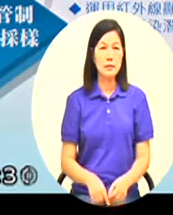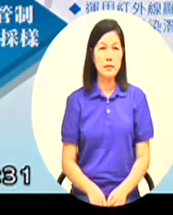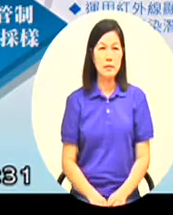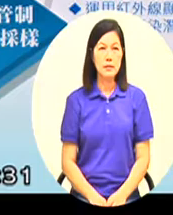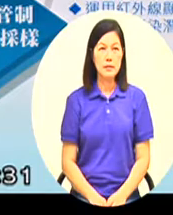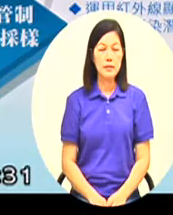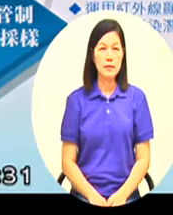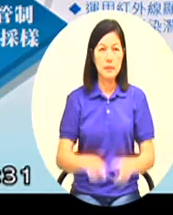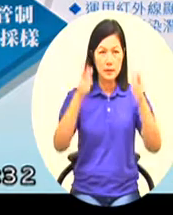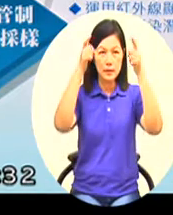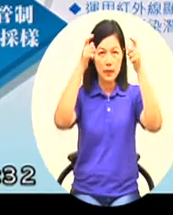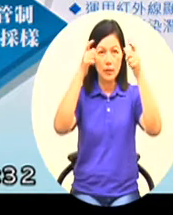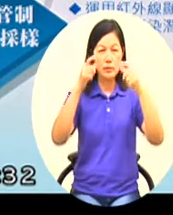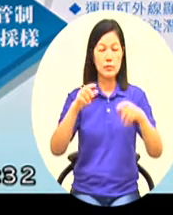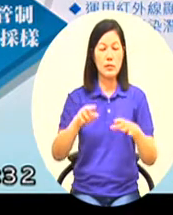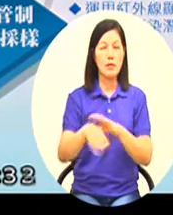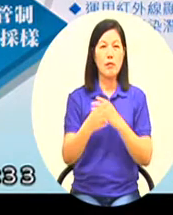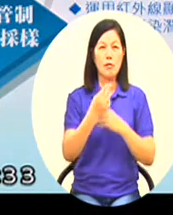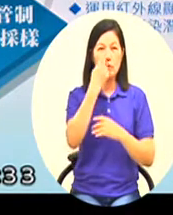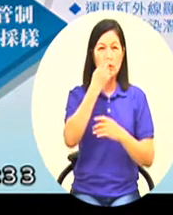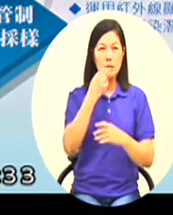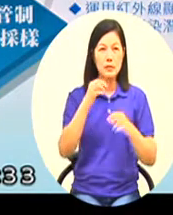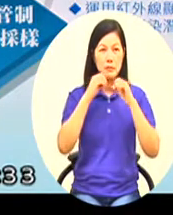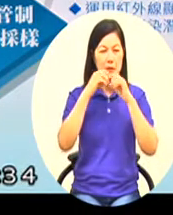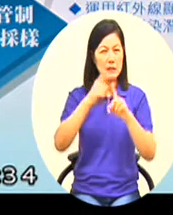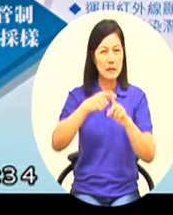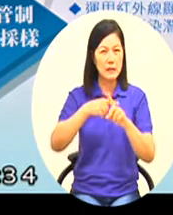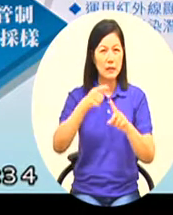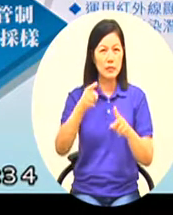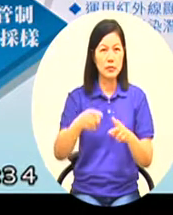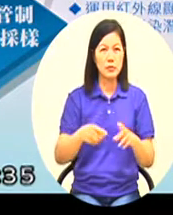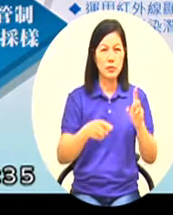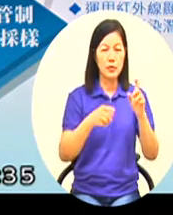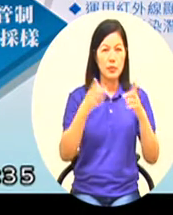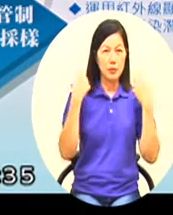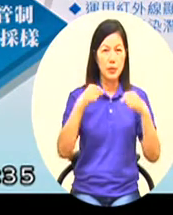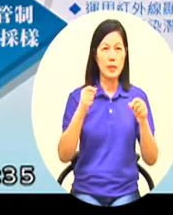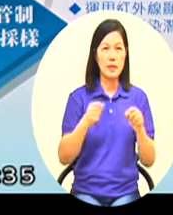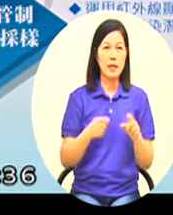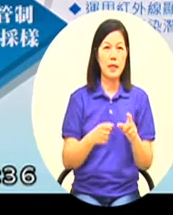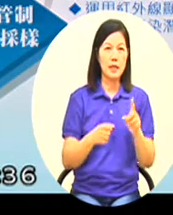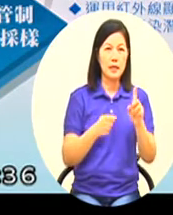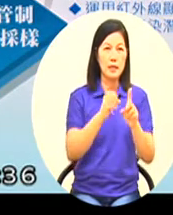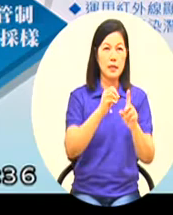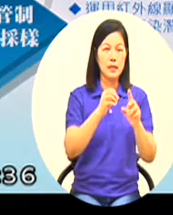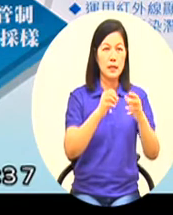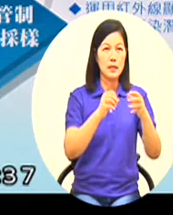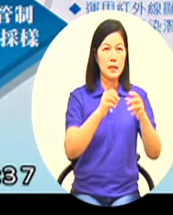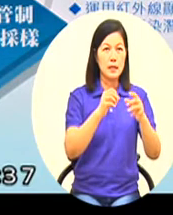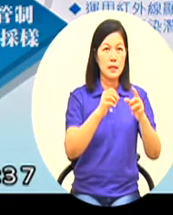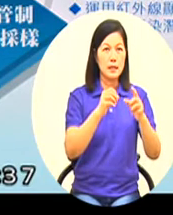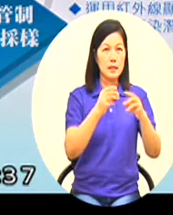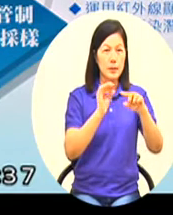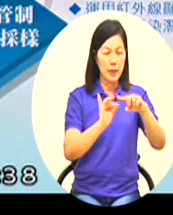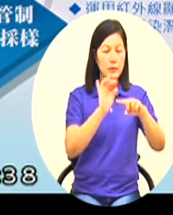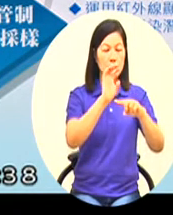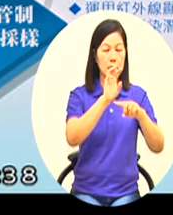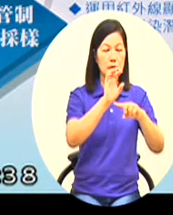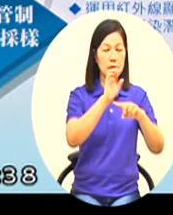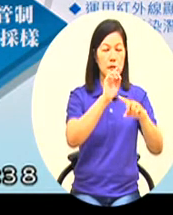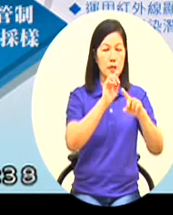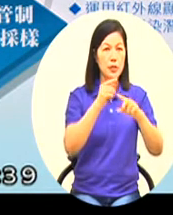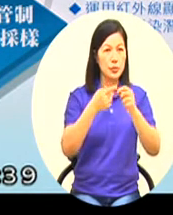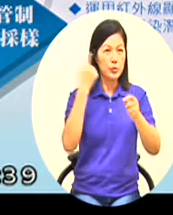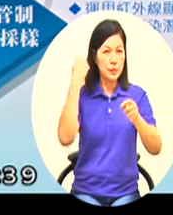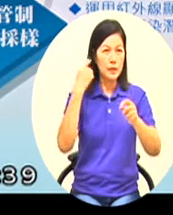空气品质不良率从103年的3.48% 那降到去年的